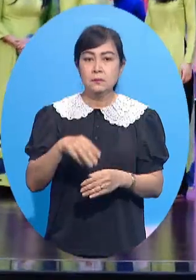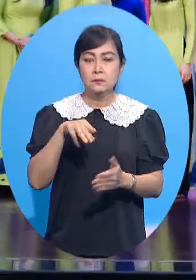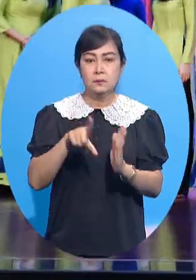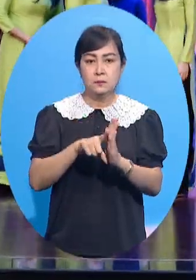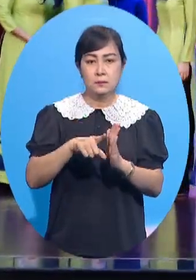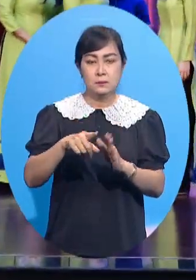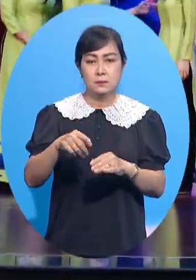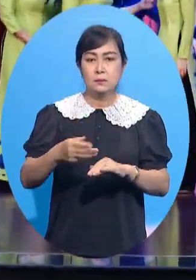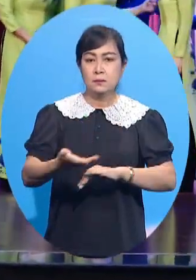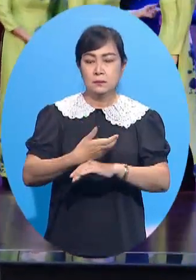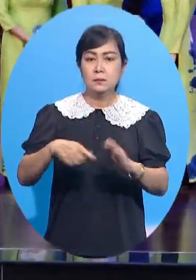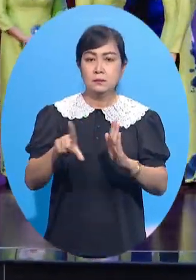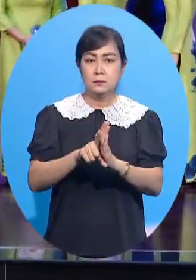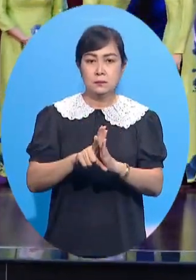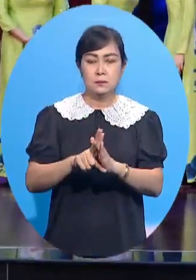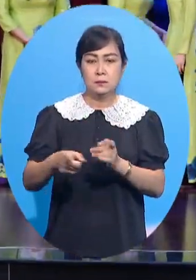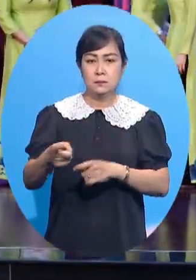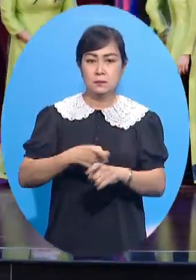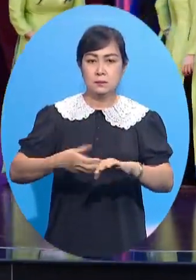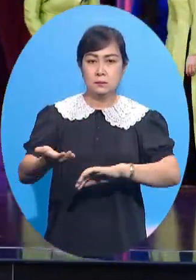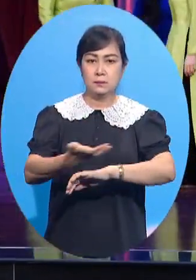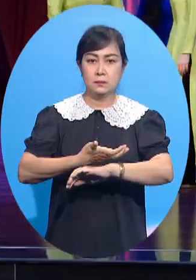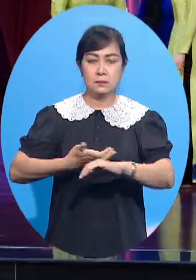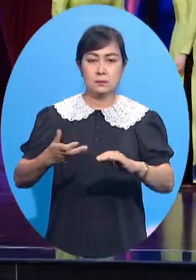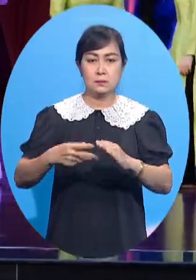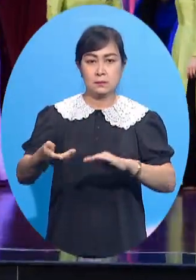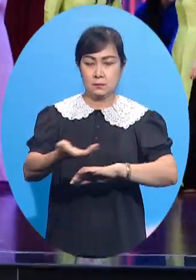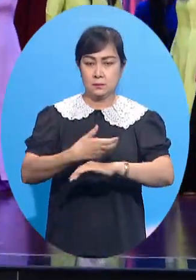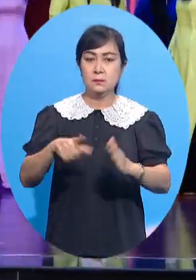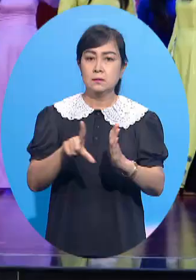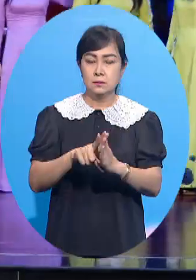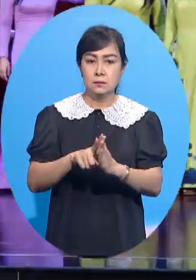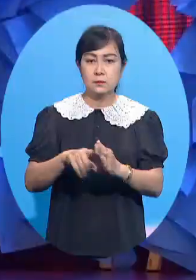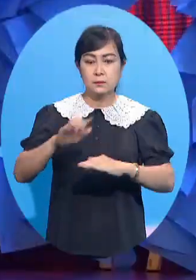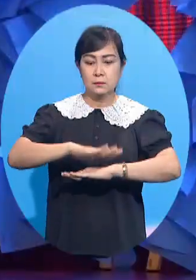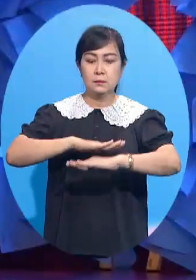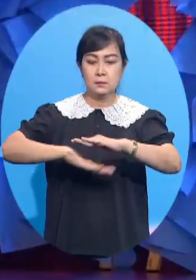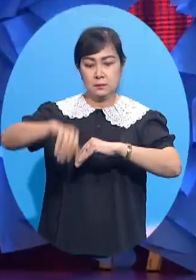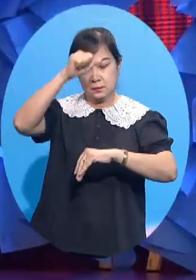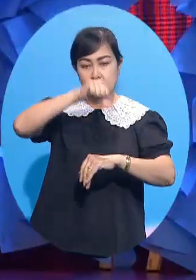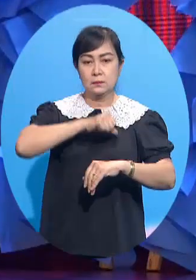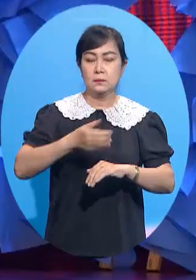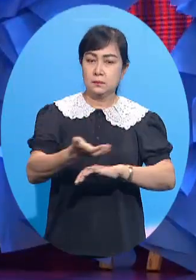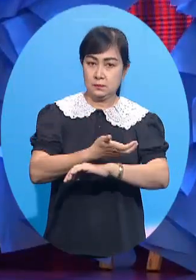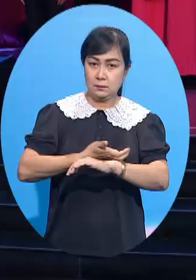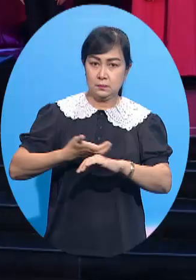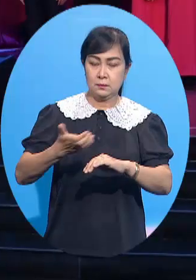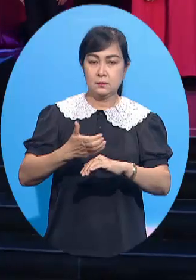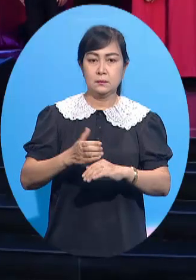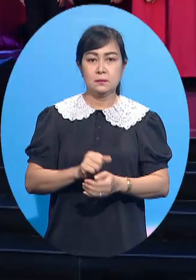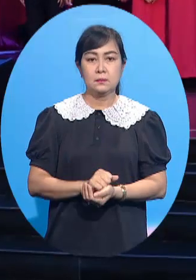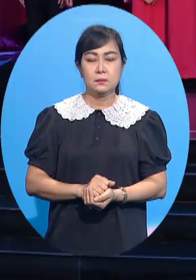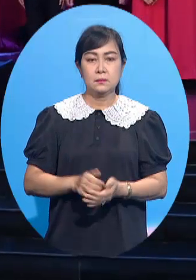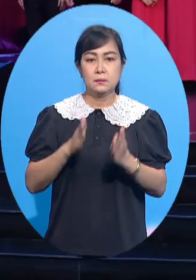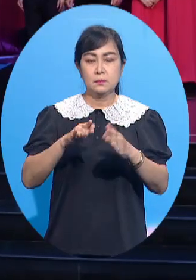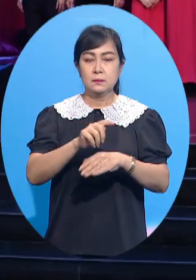Luật, khoa Nhà nước và Pháp luật, bộ môn Quản lý Nhà nước, khoa Nhà nước và Pháp luật, ngành Xây dựng Đảng và Chính quyền Nhà nước, khoa Xây dựng Đảng,